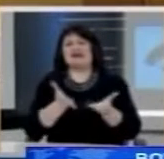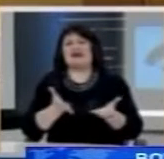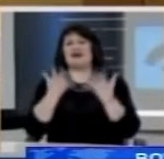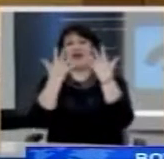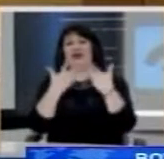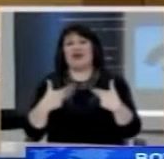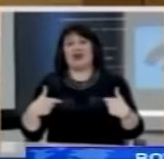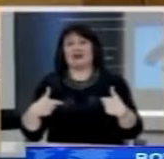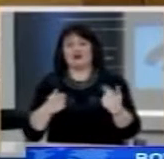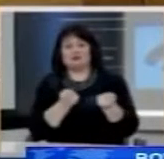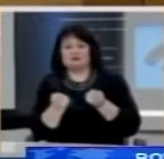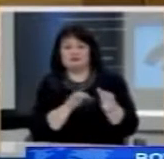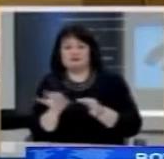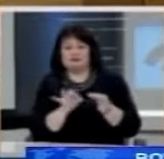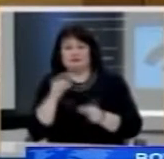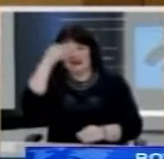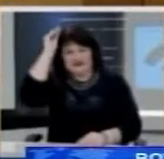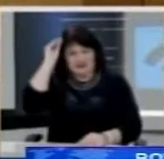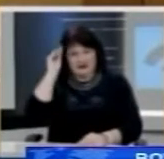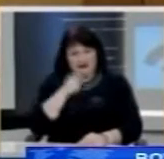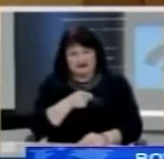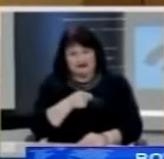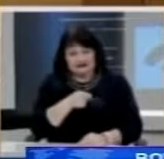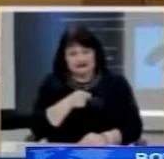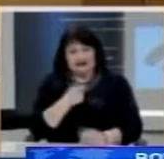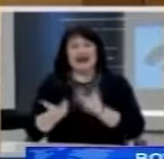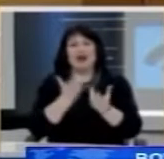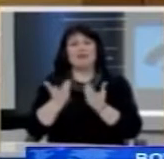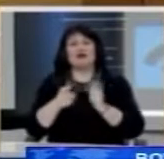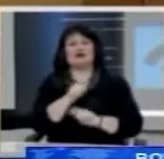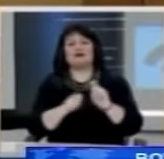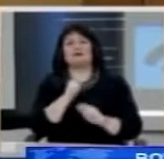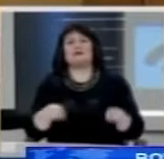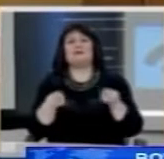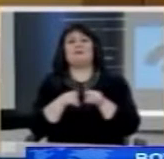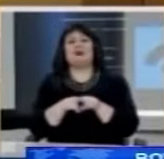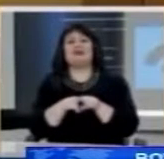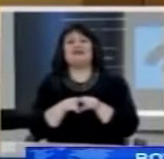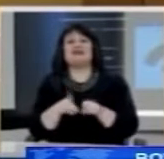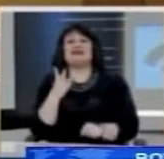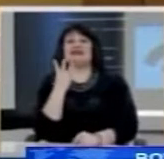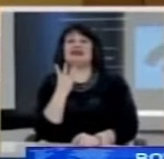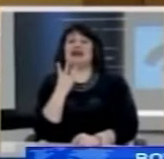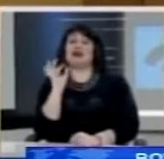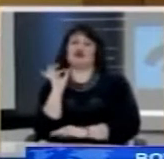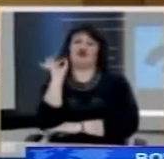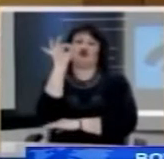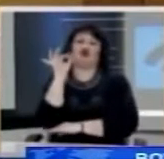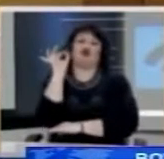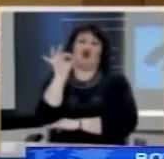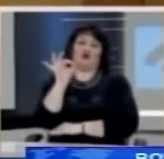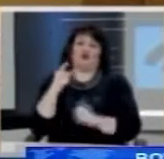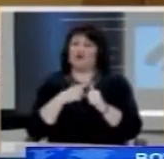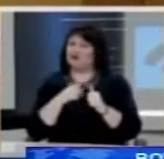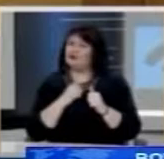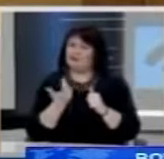το οποίο έστησαν ο Αλέξης Τσίπρας και ο Πάνος Καμένος με 3 στόχους.